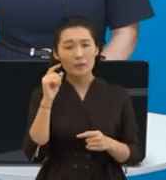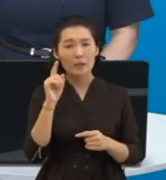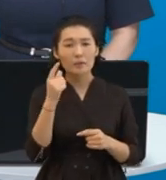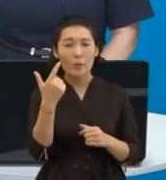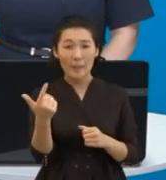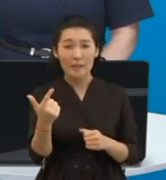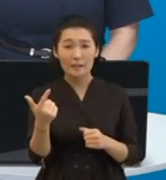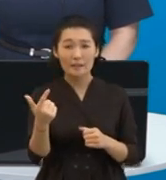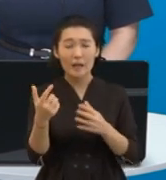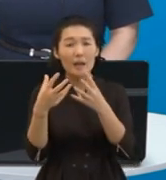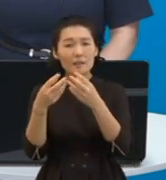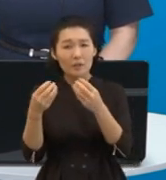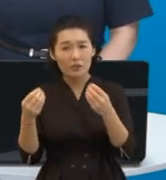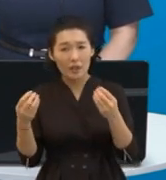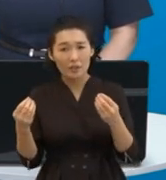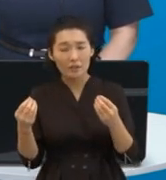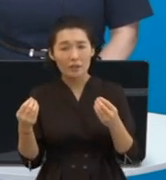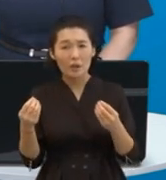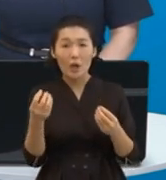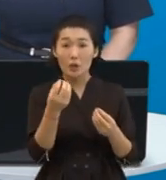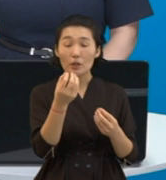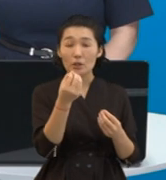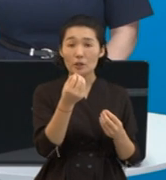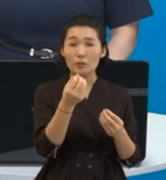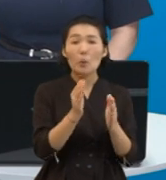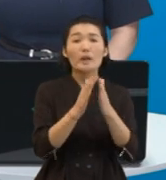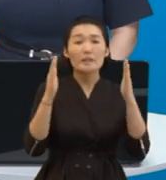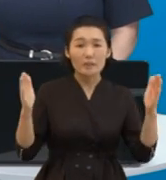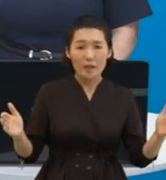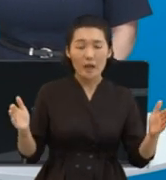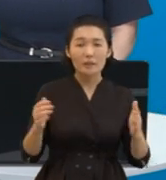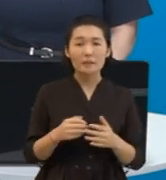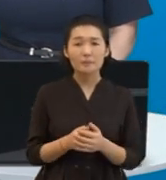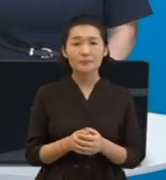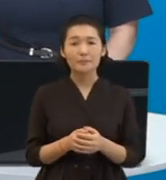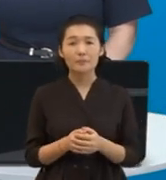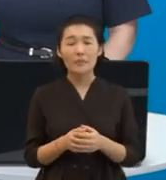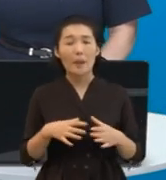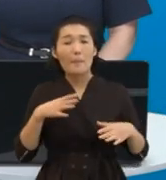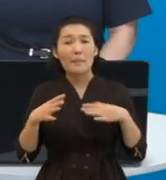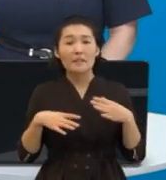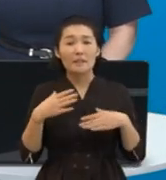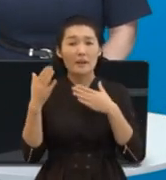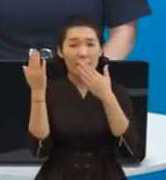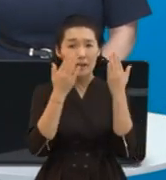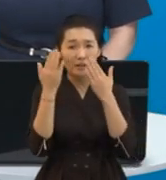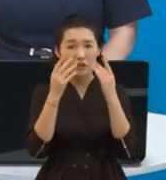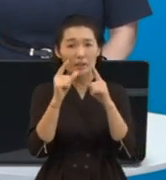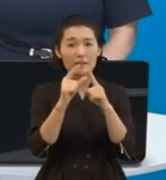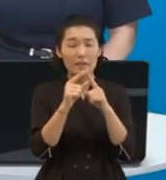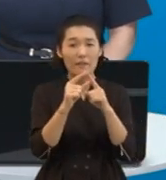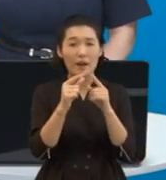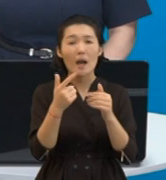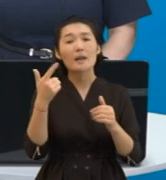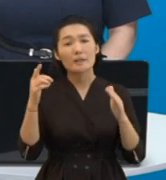что смягчает согласны может быть еще разделительным потренировались читать слова с разделительным